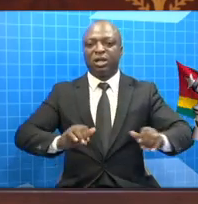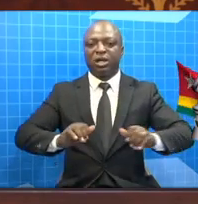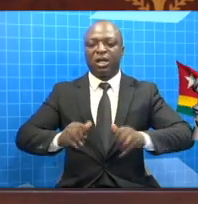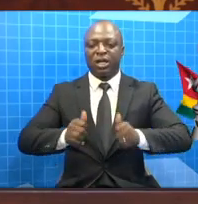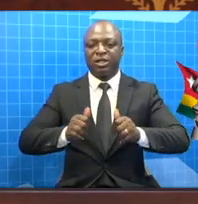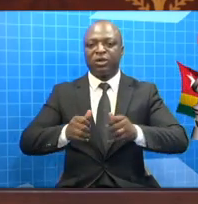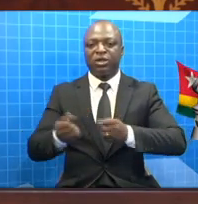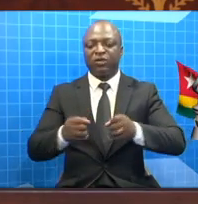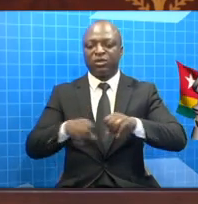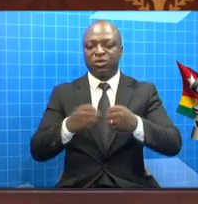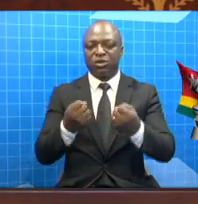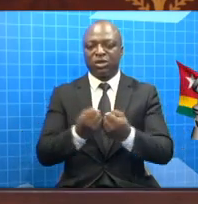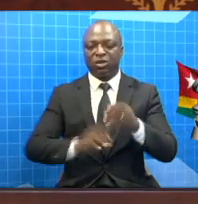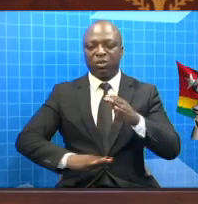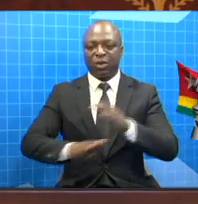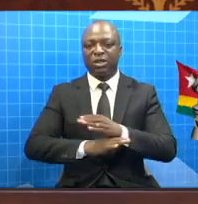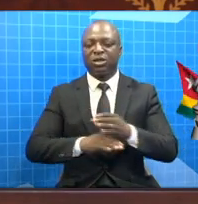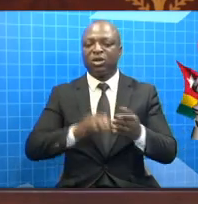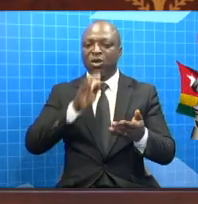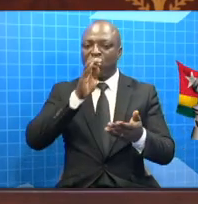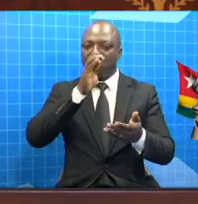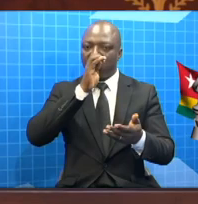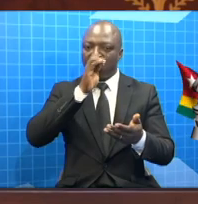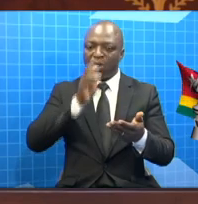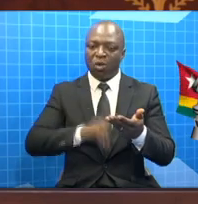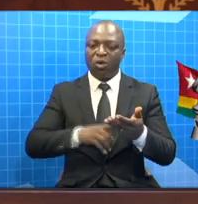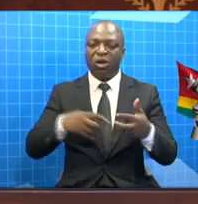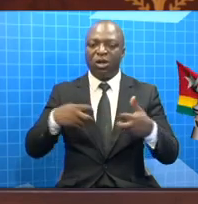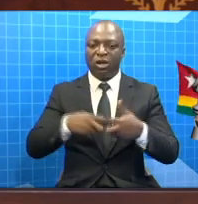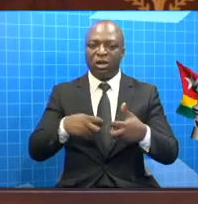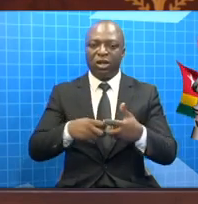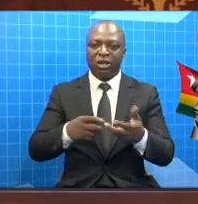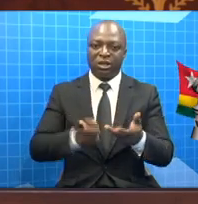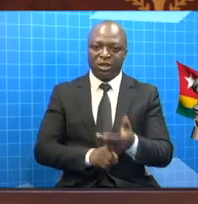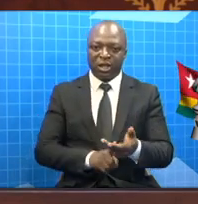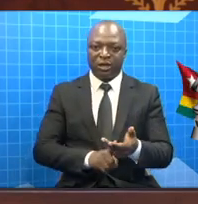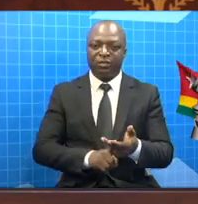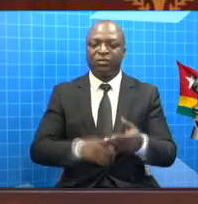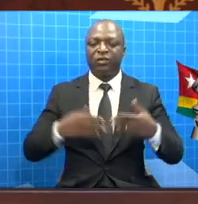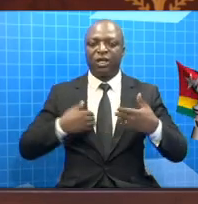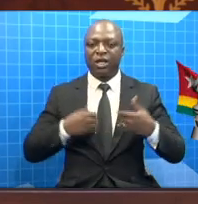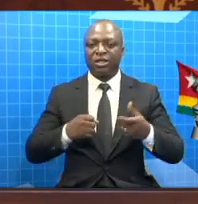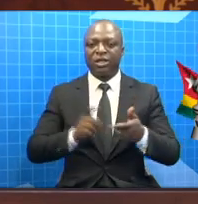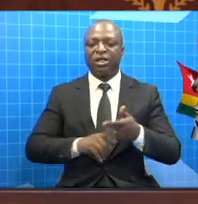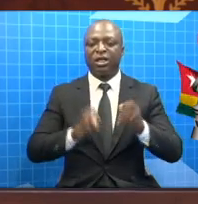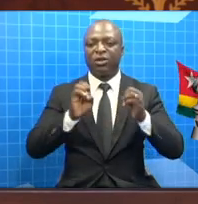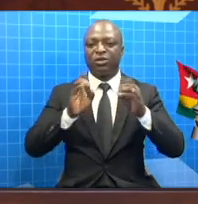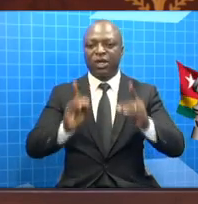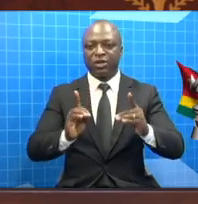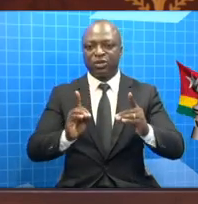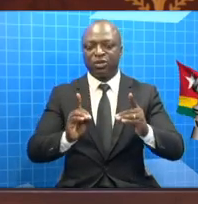de base, notamment l'eau, l'électricité, la santé et l'éducation.